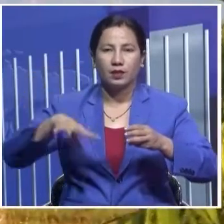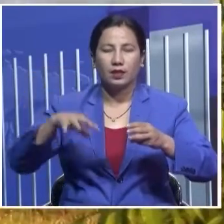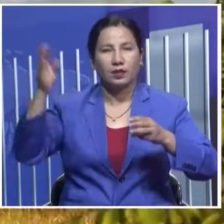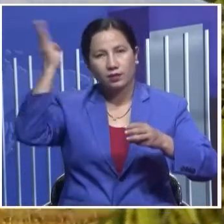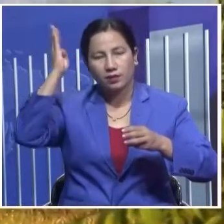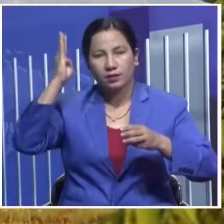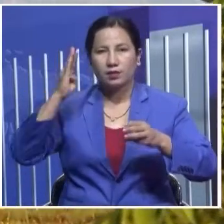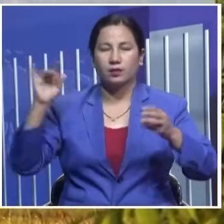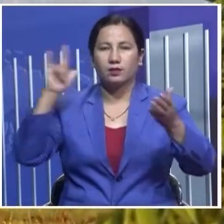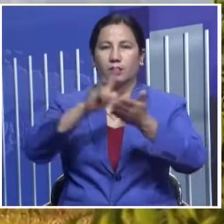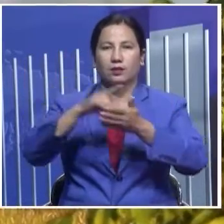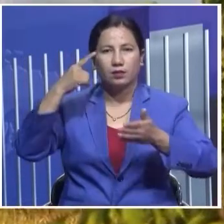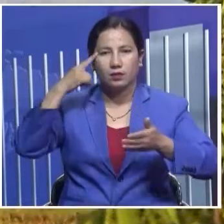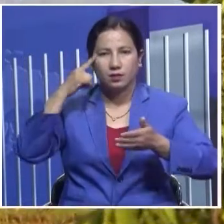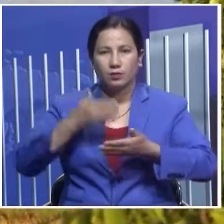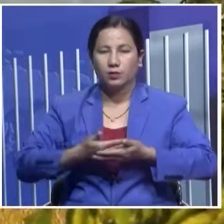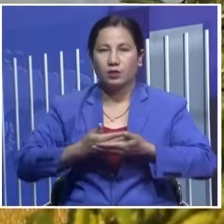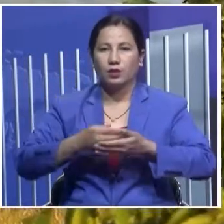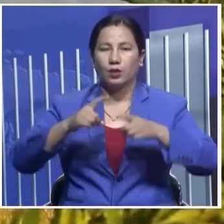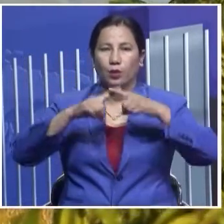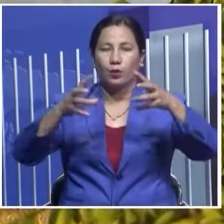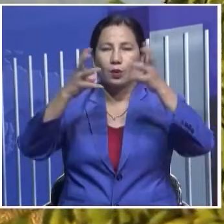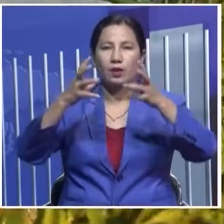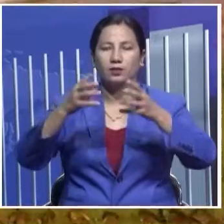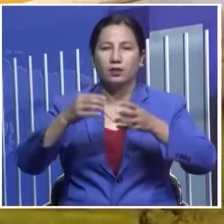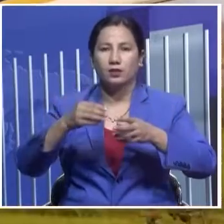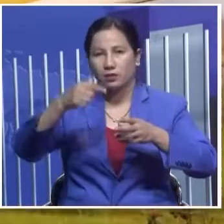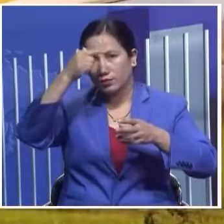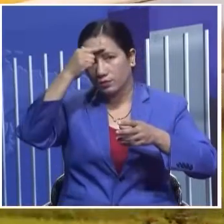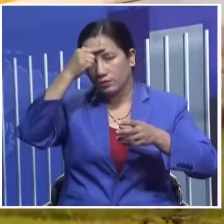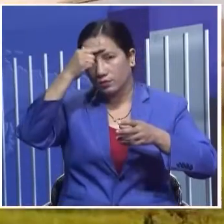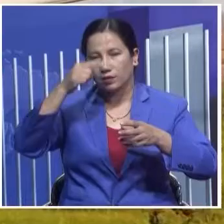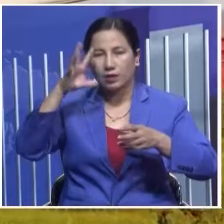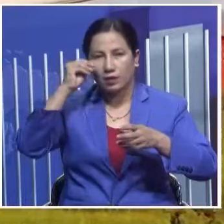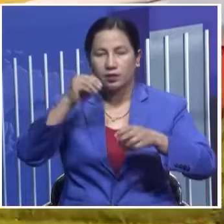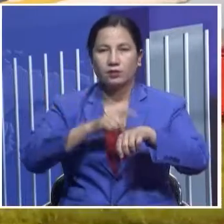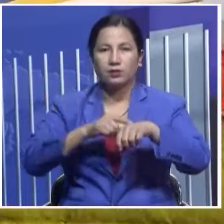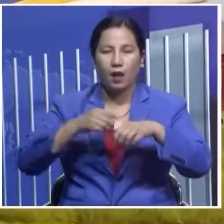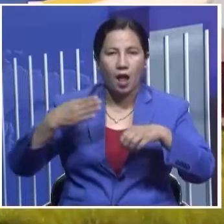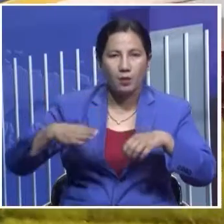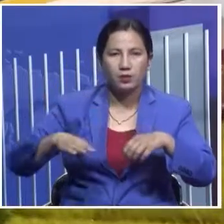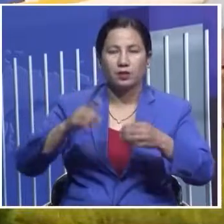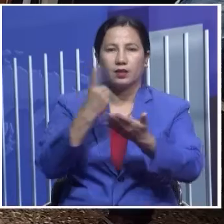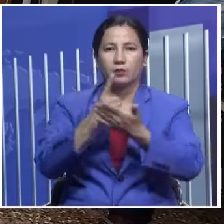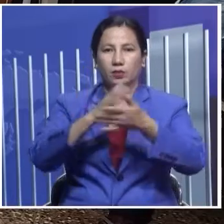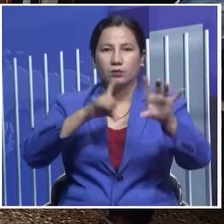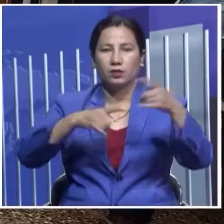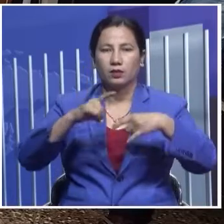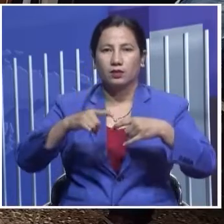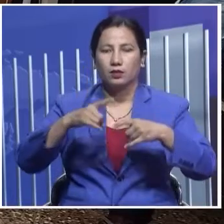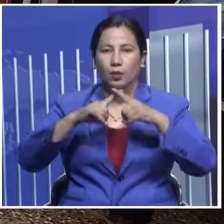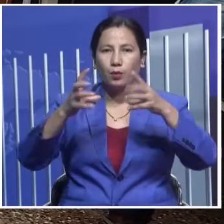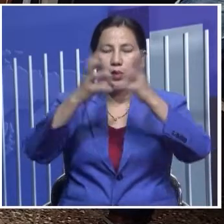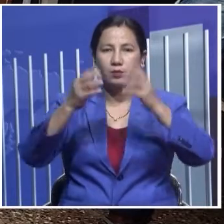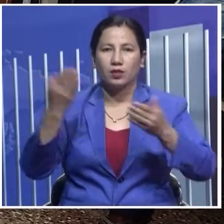गत बुधबार बुद्ध एयरलाइन्सले आगोले जलेकी बिरामीलाई रातिको समयमा अलपत्र छोडेर काठमाडौँ फर्केको छ। आगोमा